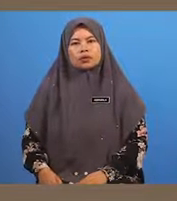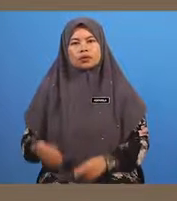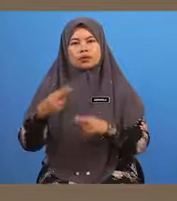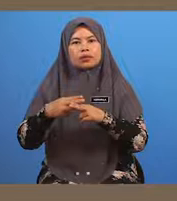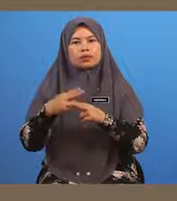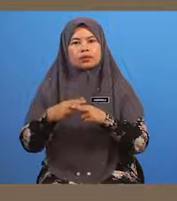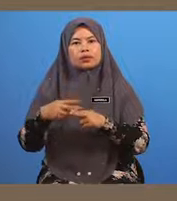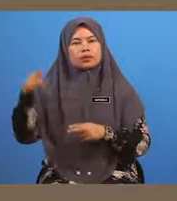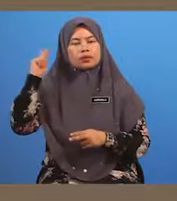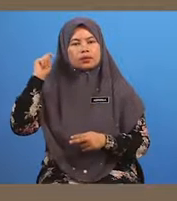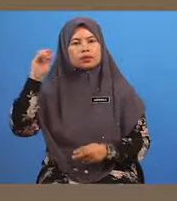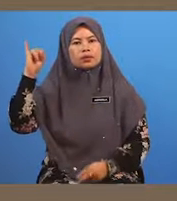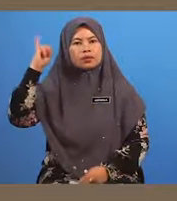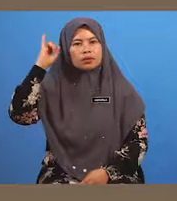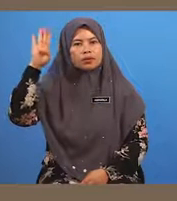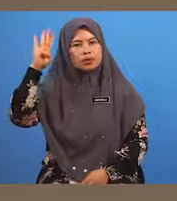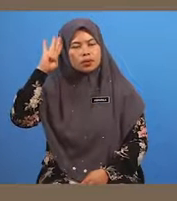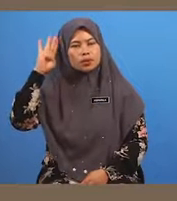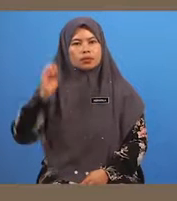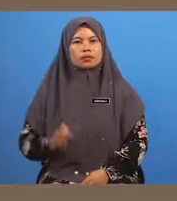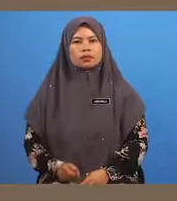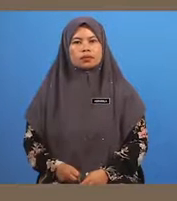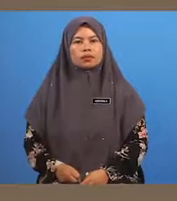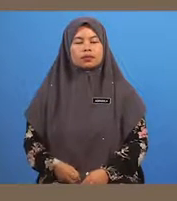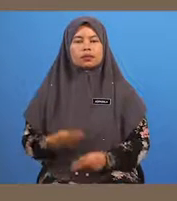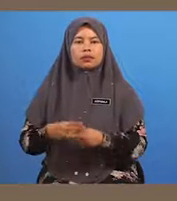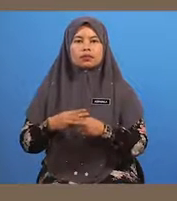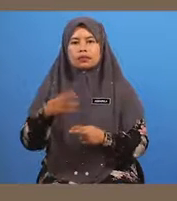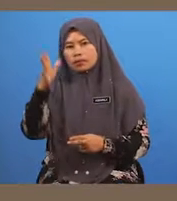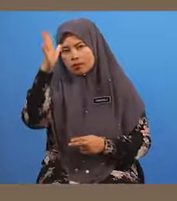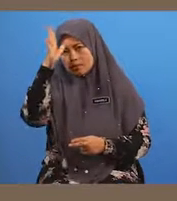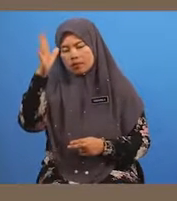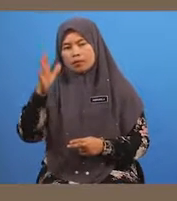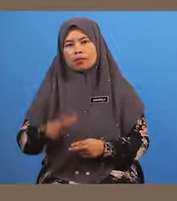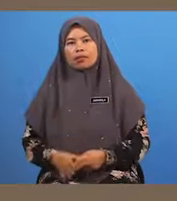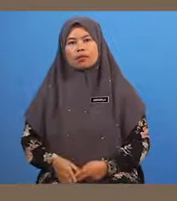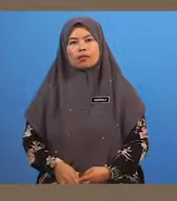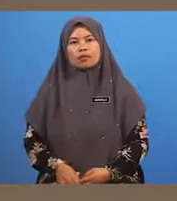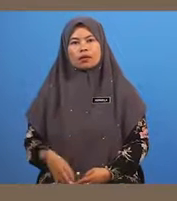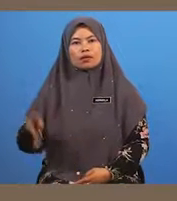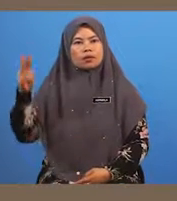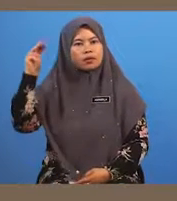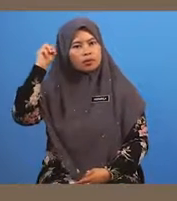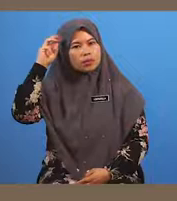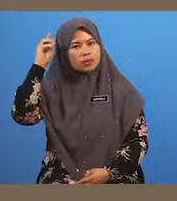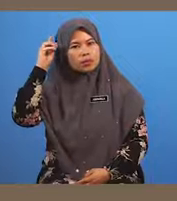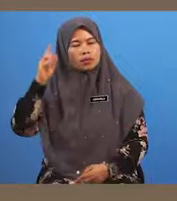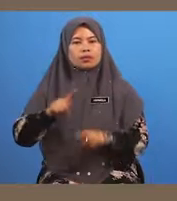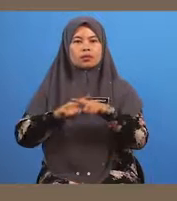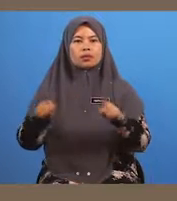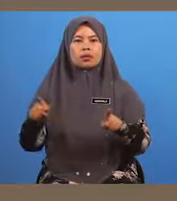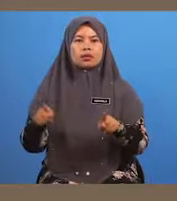kepada siapa? Encik Muhammad. Tetapi telah dijadikan sebagai anak angkat oleh Encik Ali. Namun